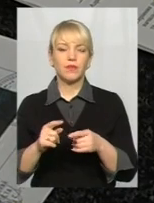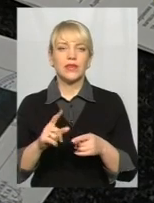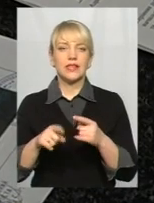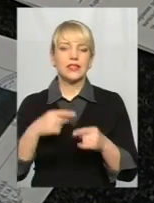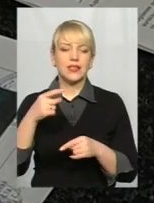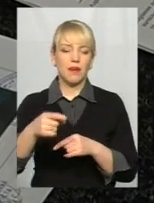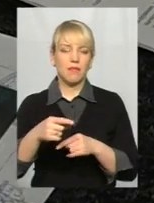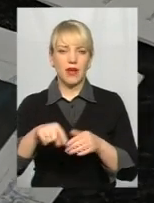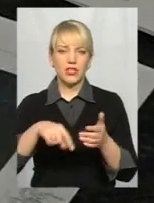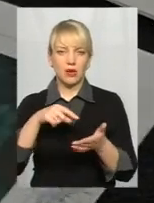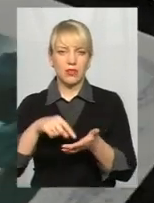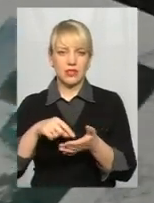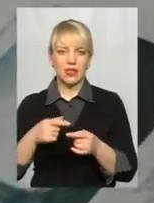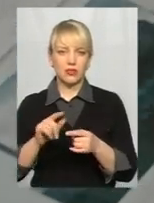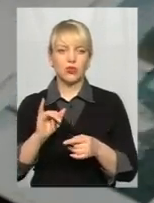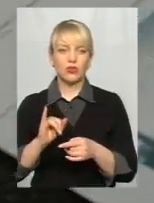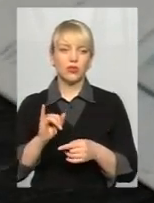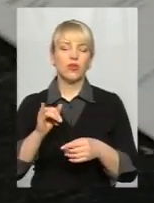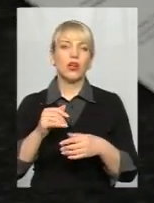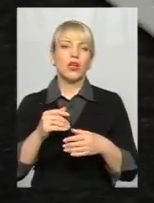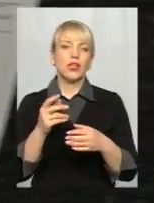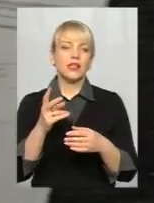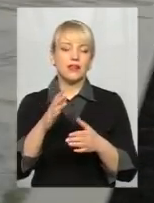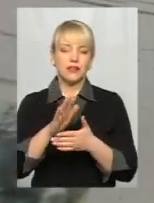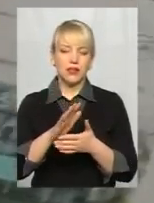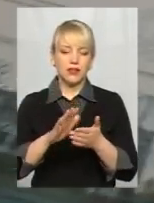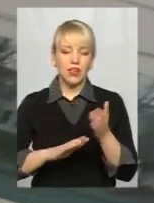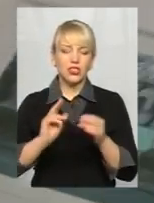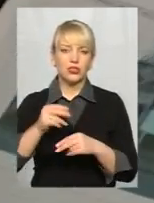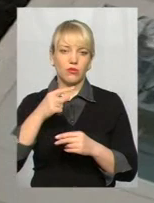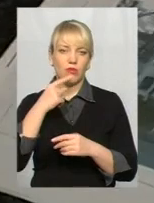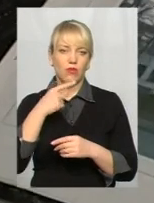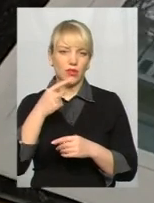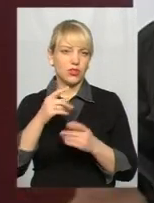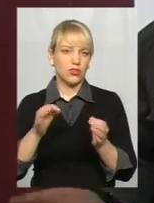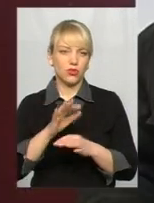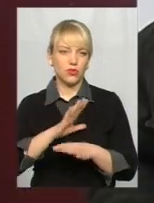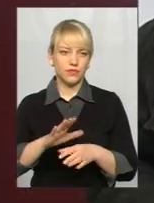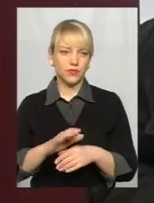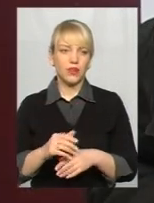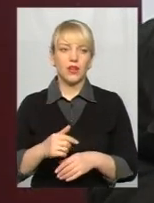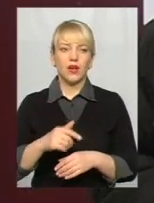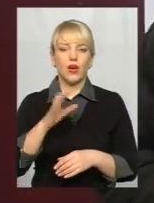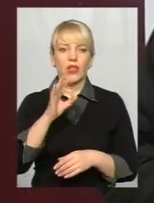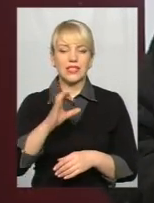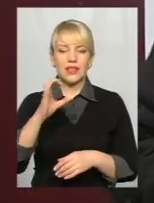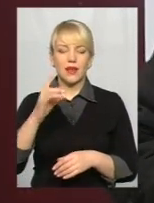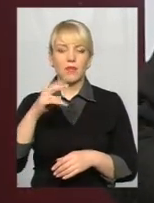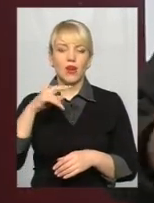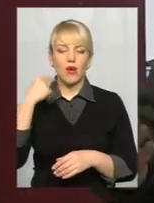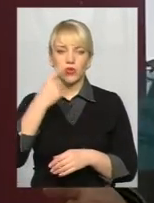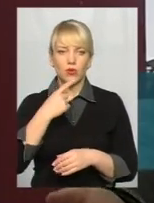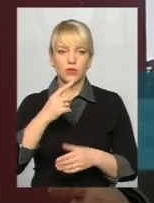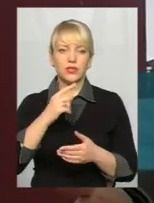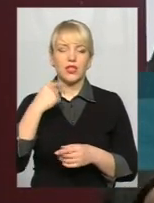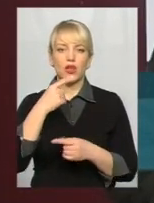Хмельницького. Але, каже Сергій Гідзула, далі слів чиновники не пішли. Олександр Чернієвич при особистій розмові казав, що він